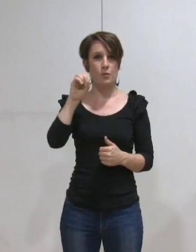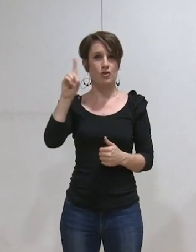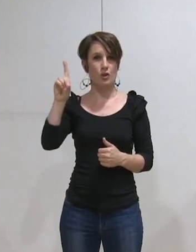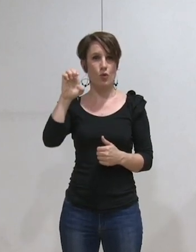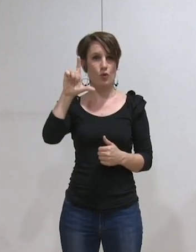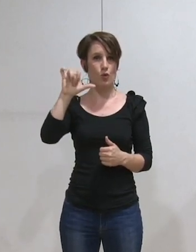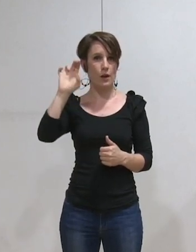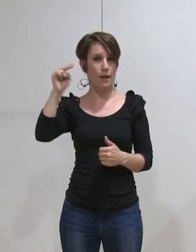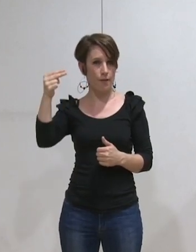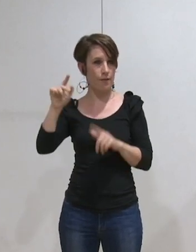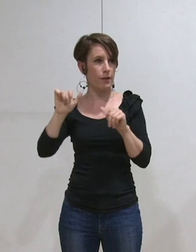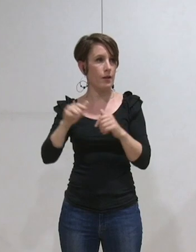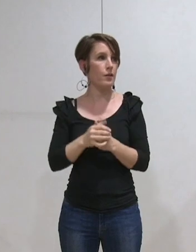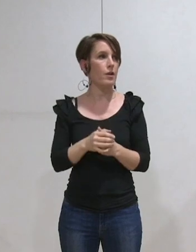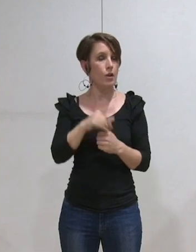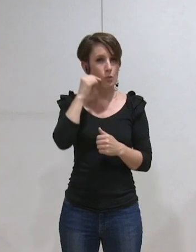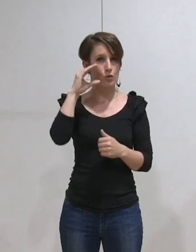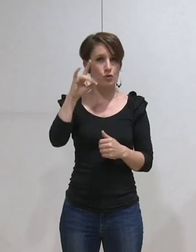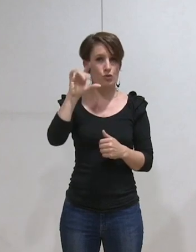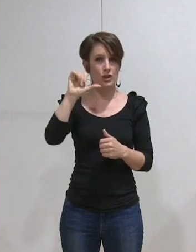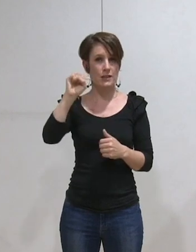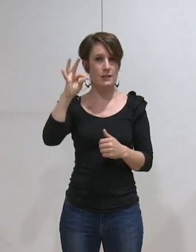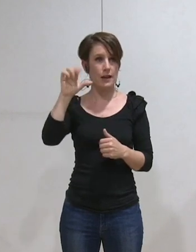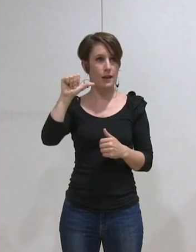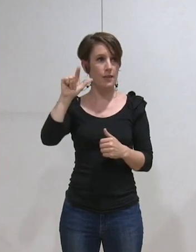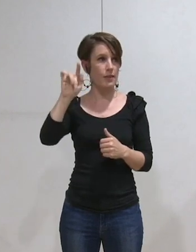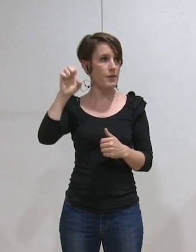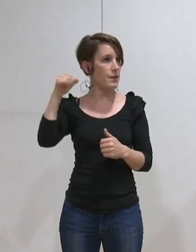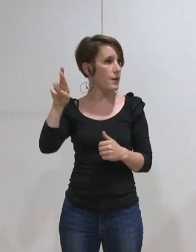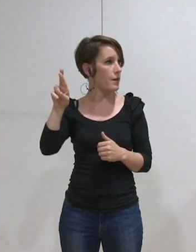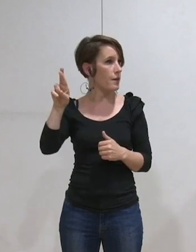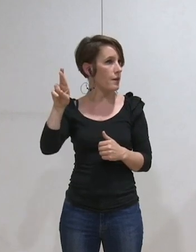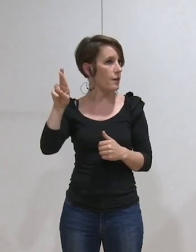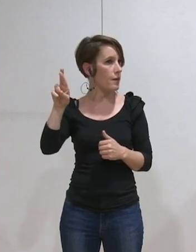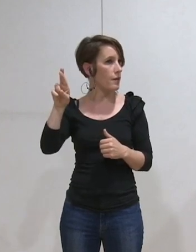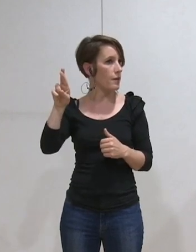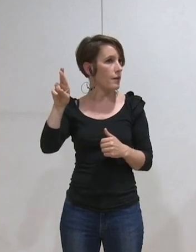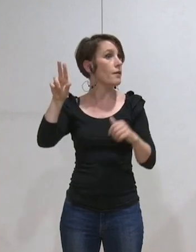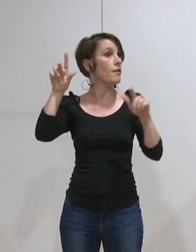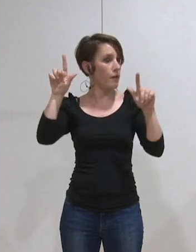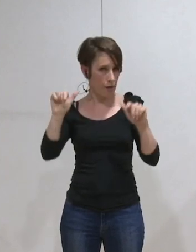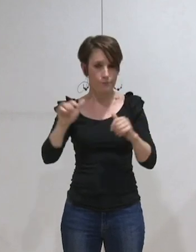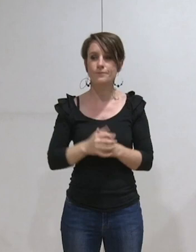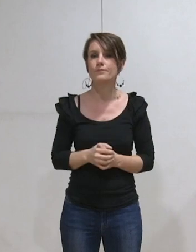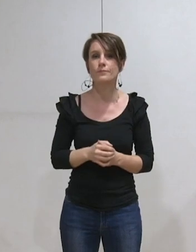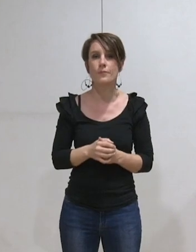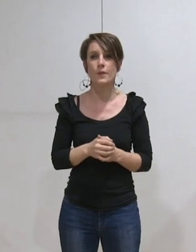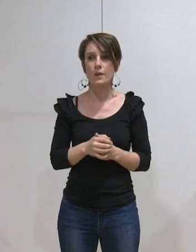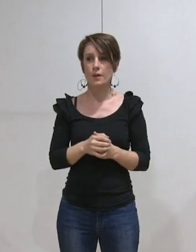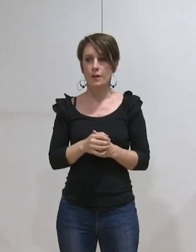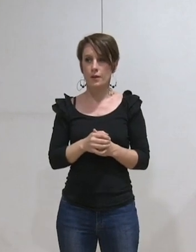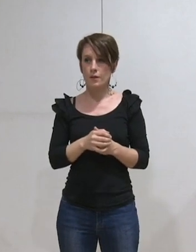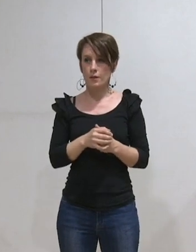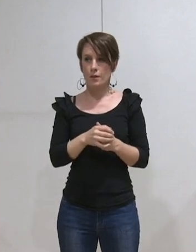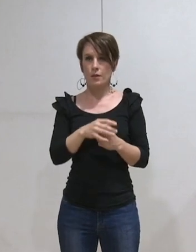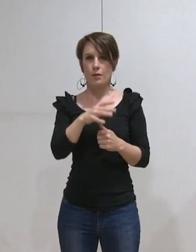chastenier thry Chastanier tiierry d'accord Jacques Mondane